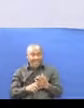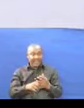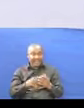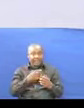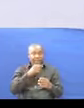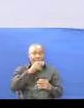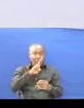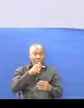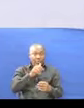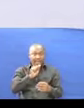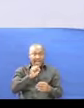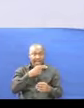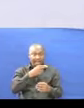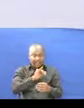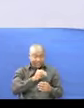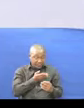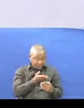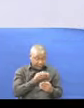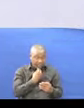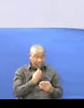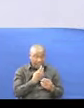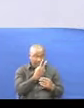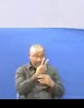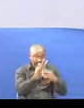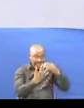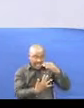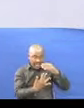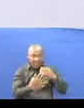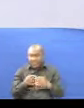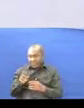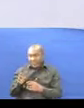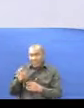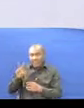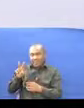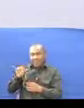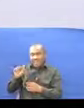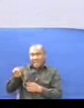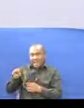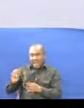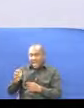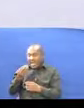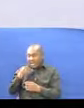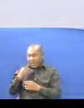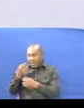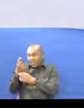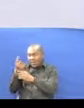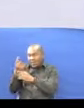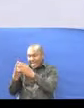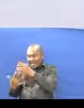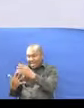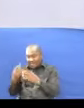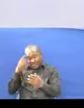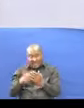ya tano, na viana alikula moja ya tano, ya mkate huo huo. Kwa pamoja wote,